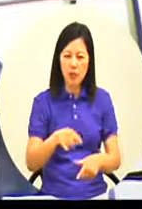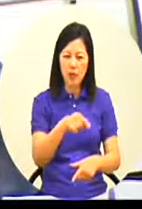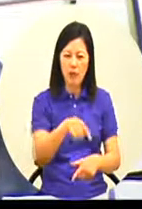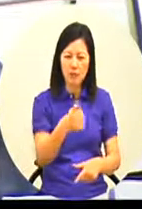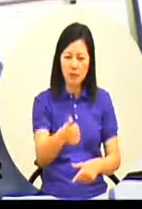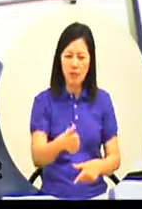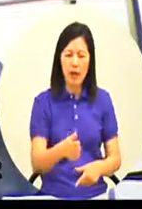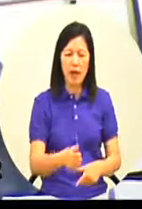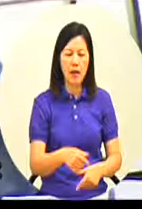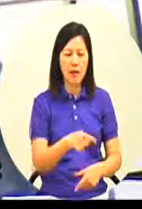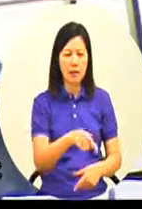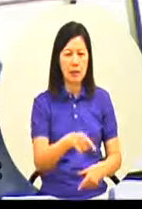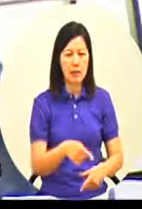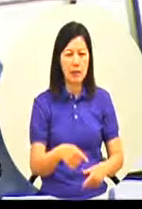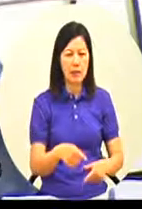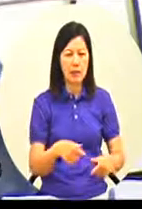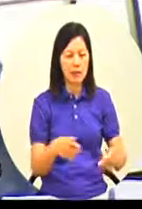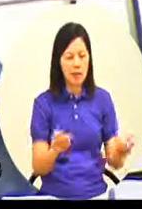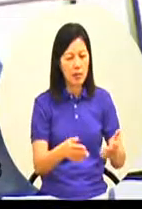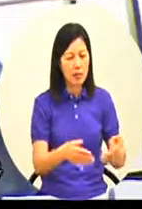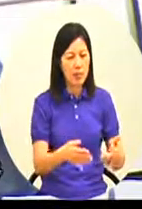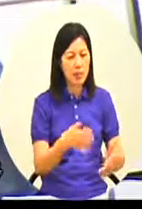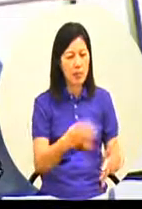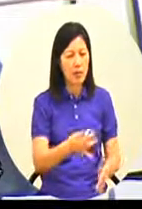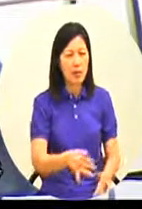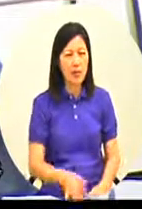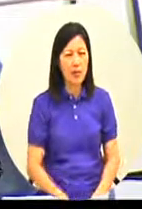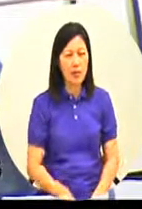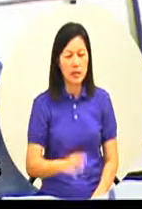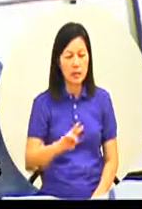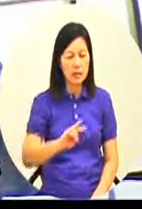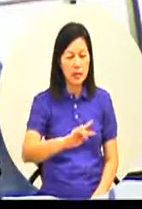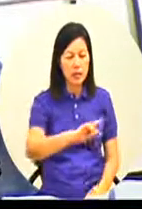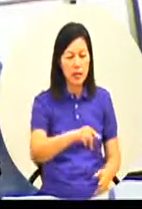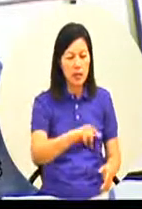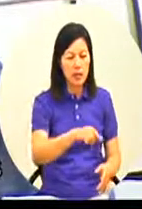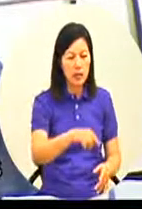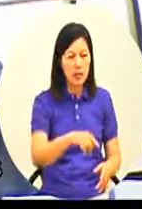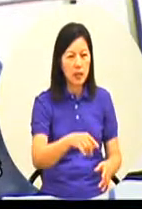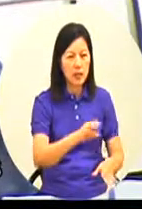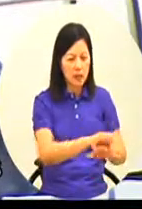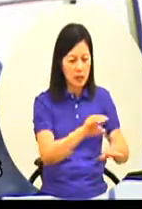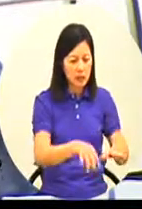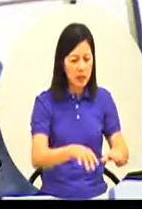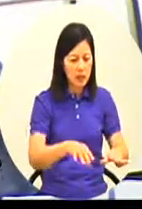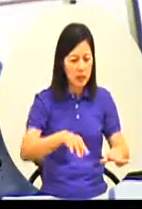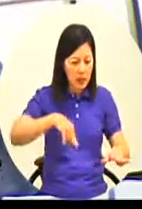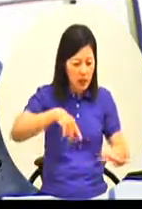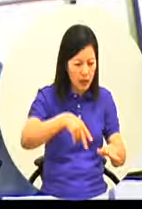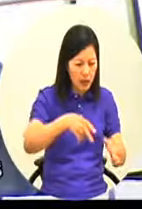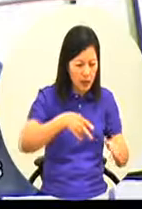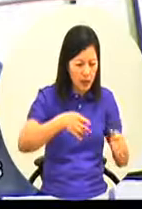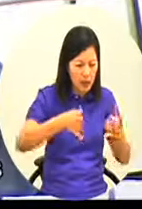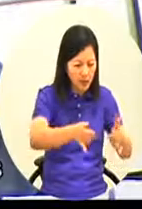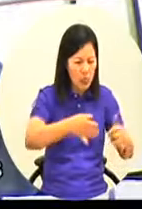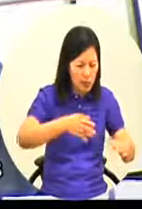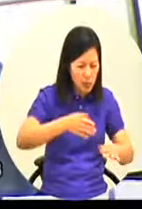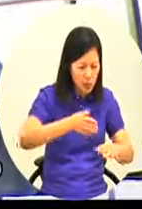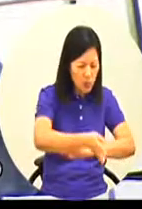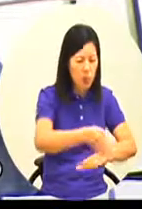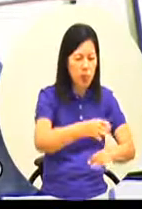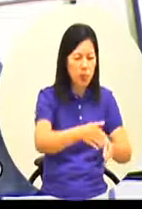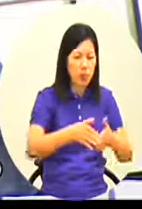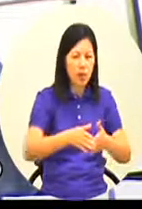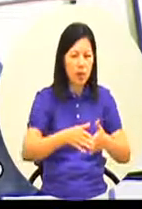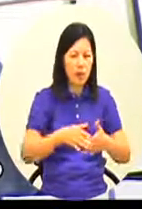划，而且这条路阁是要划入去停车场必经的一条道路，没有开辟计划，我